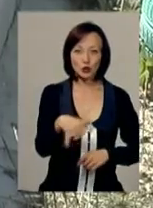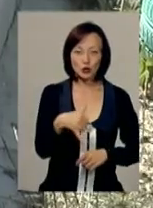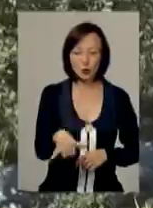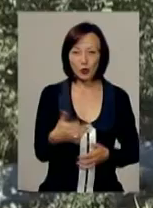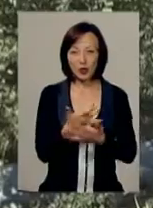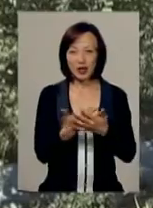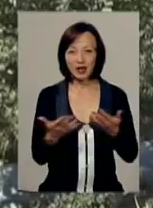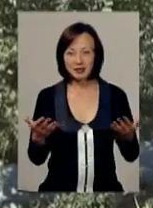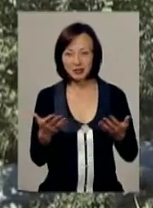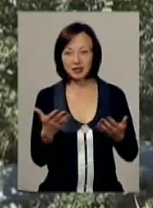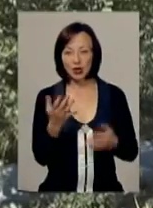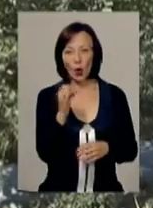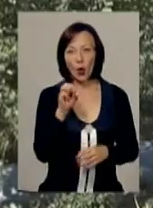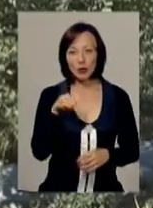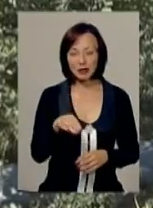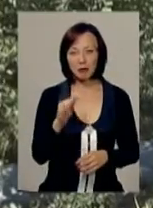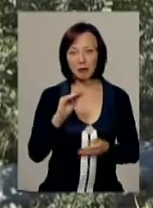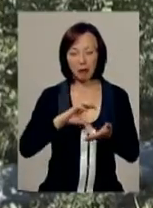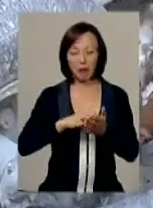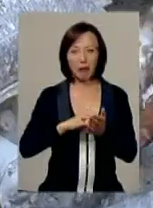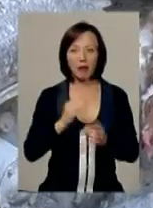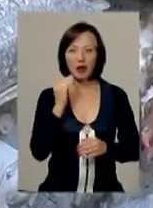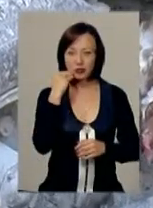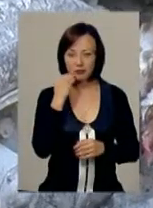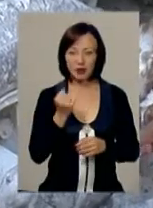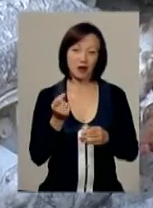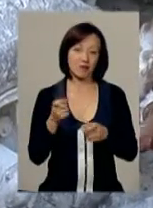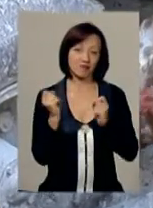печива. І все це викинула на смітник. Бо в садибі є дві корови,